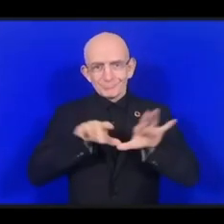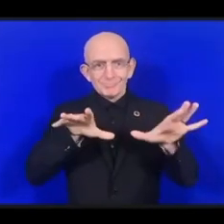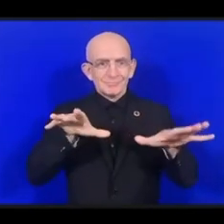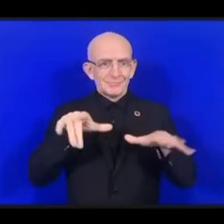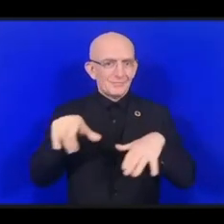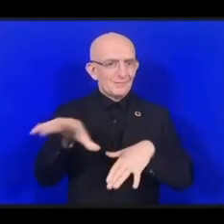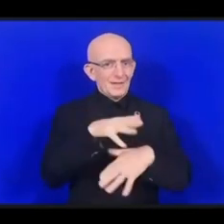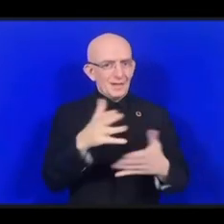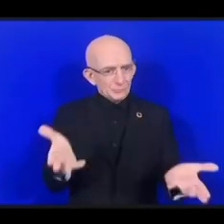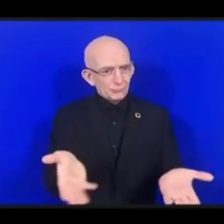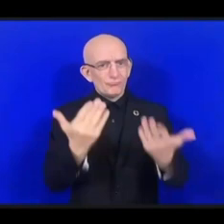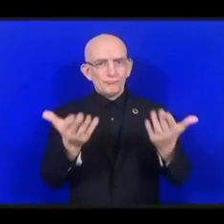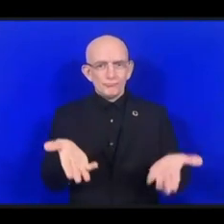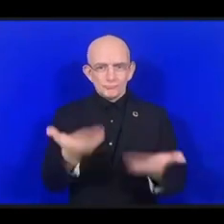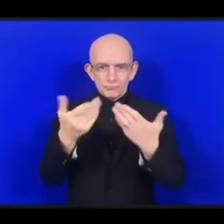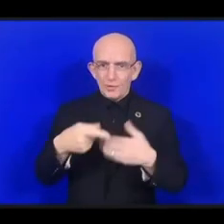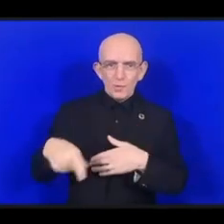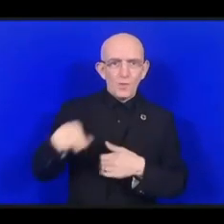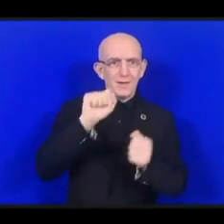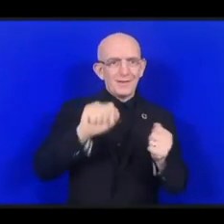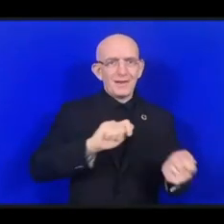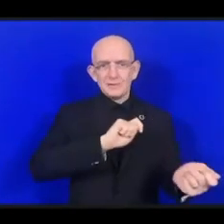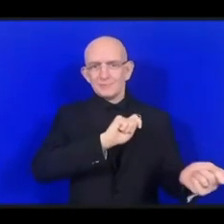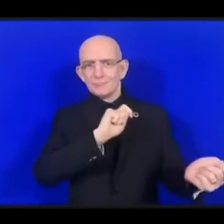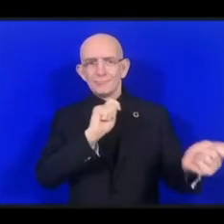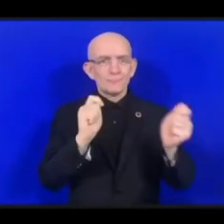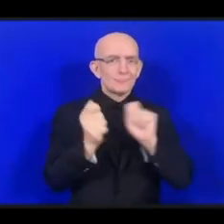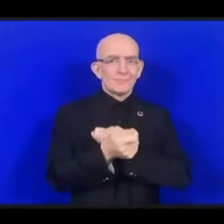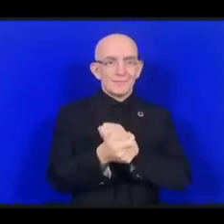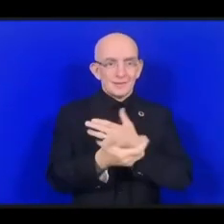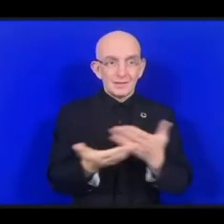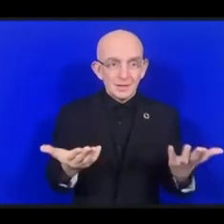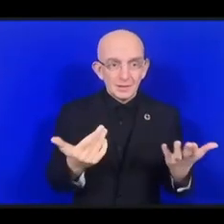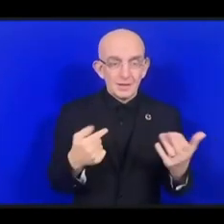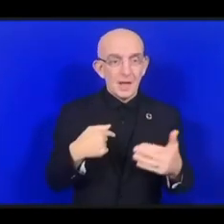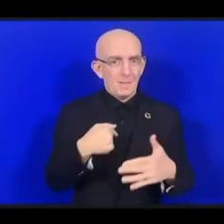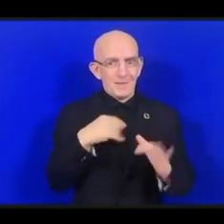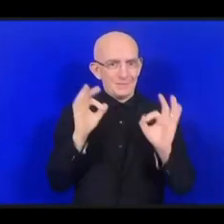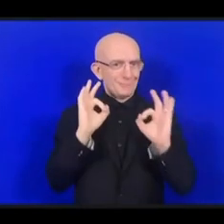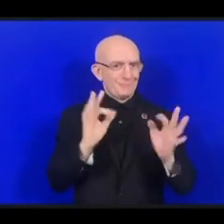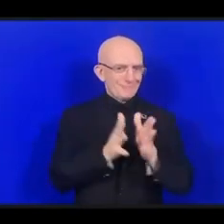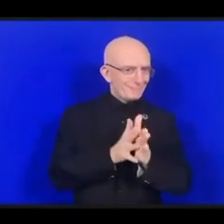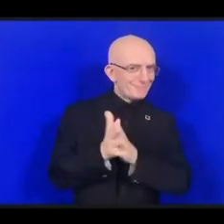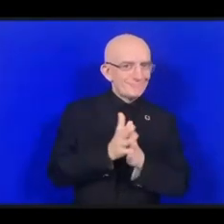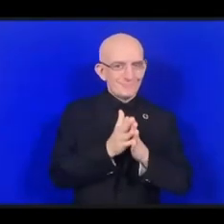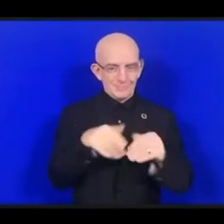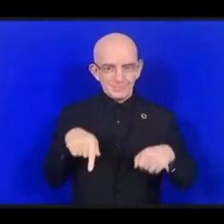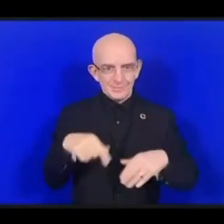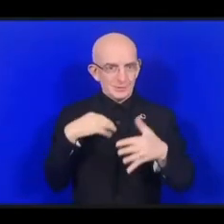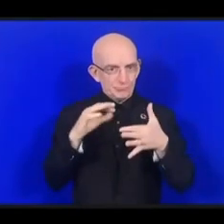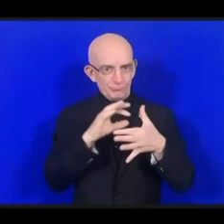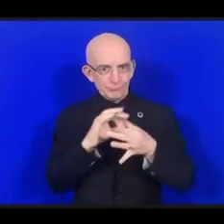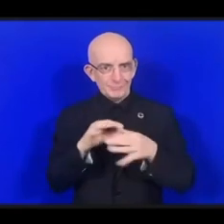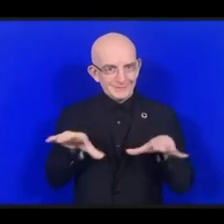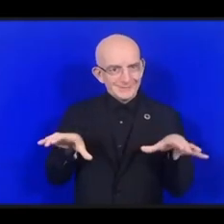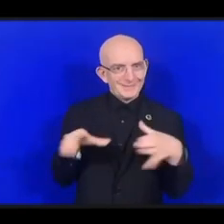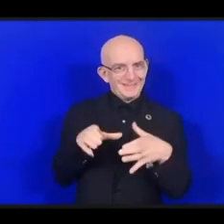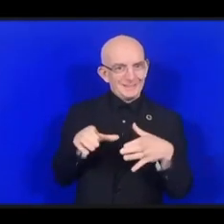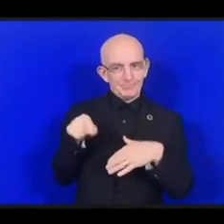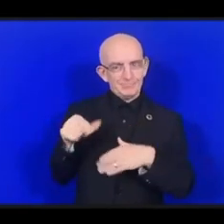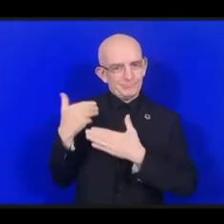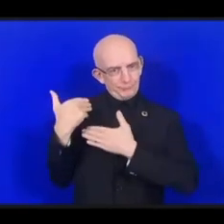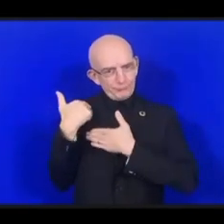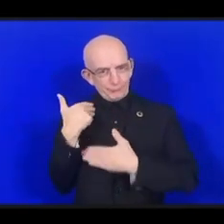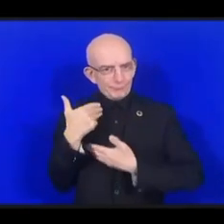合作，促成改变，促成创新，促成全球的信通行业的创